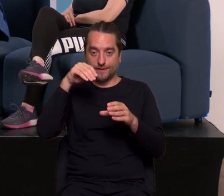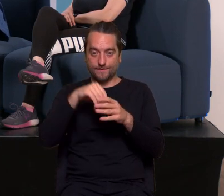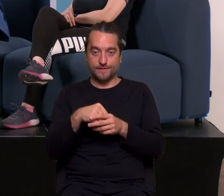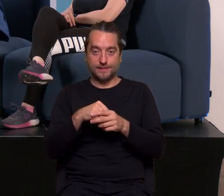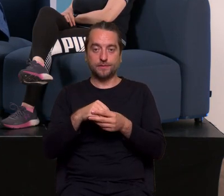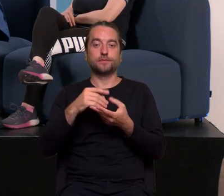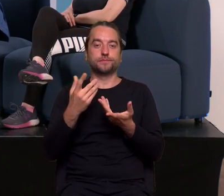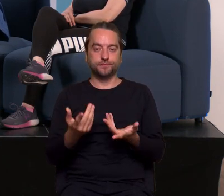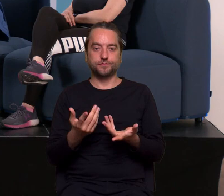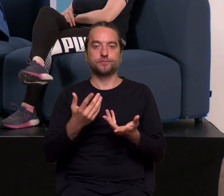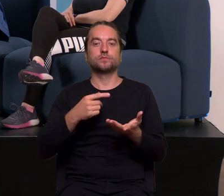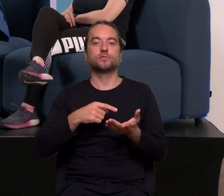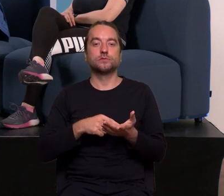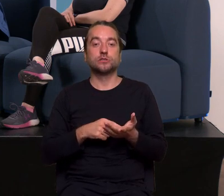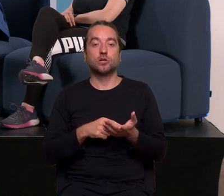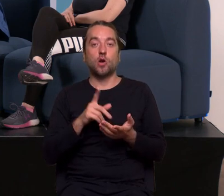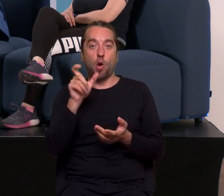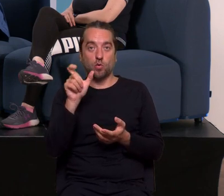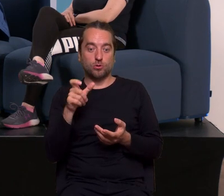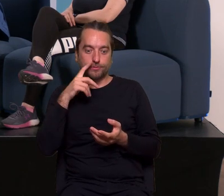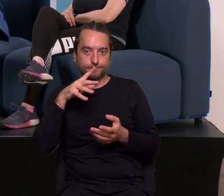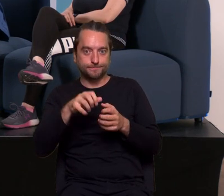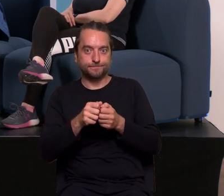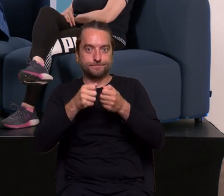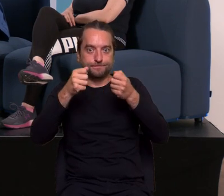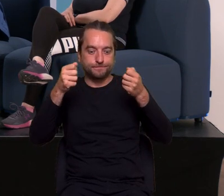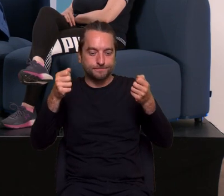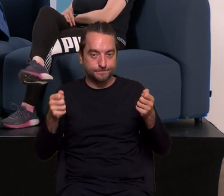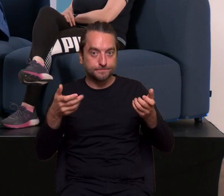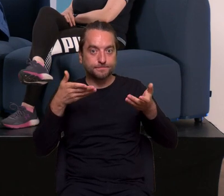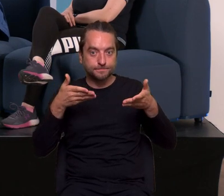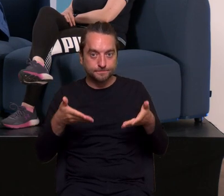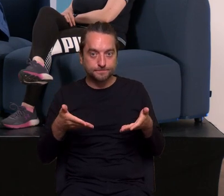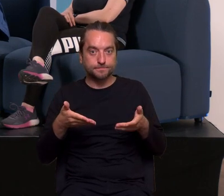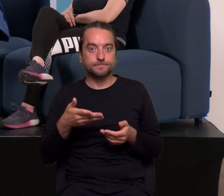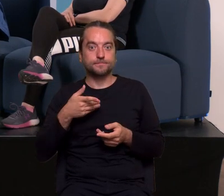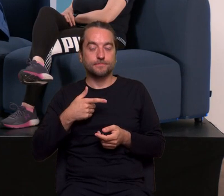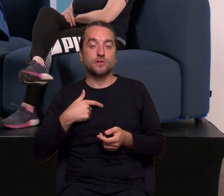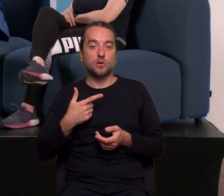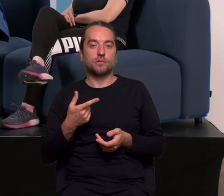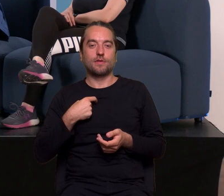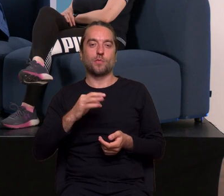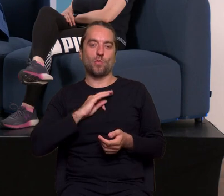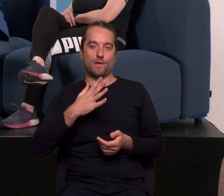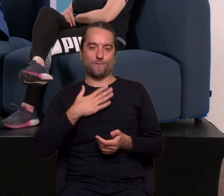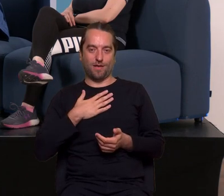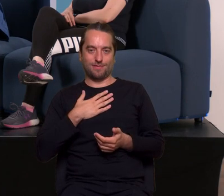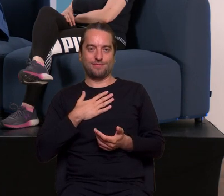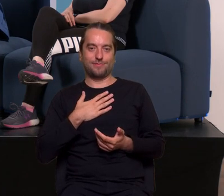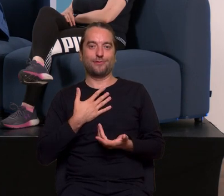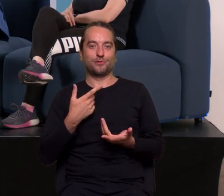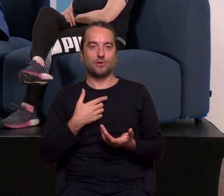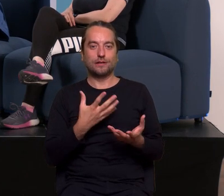wyzwalają u tego, kto staje się ich posiadaczem, czy jakby